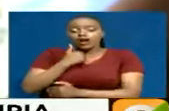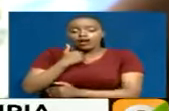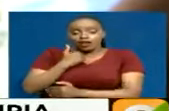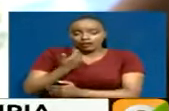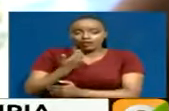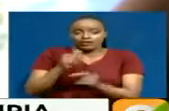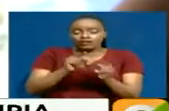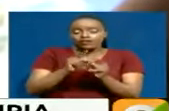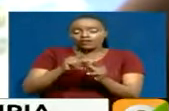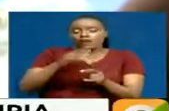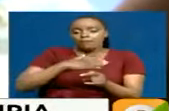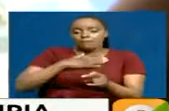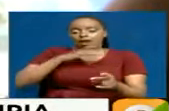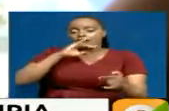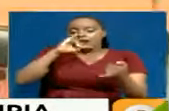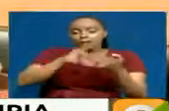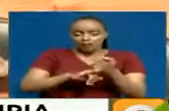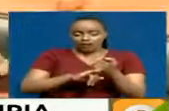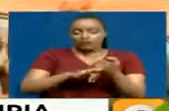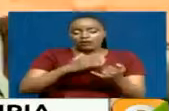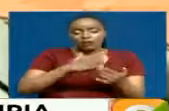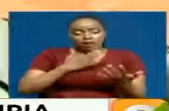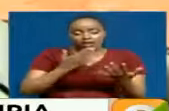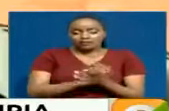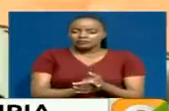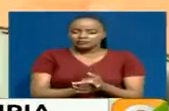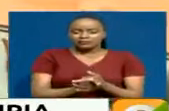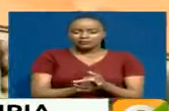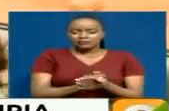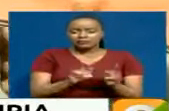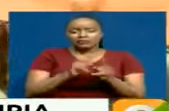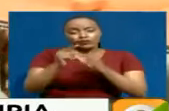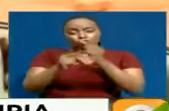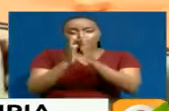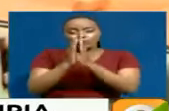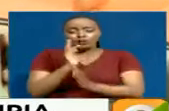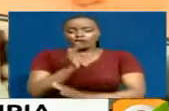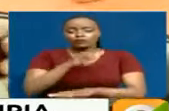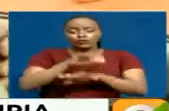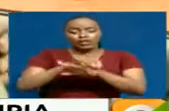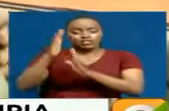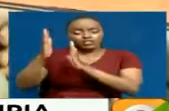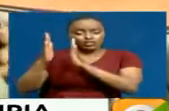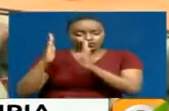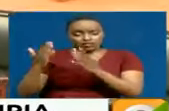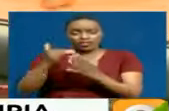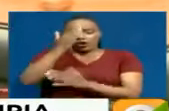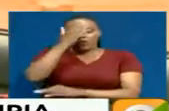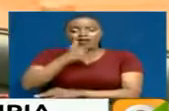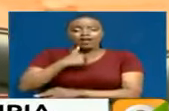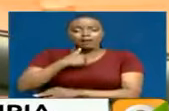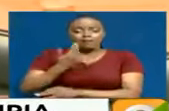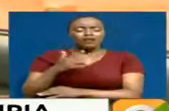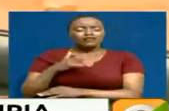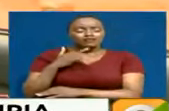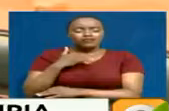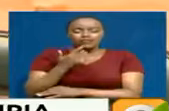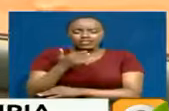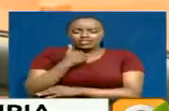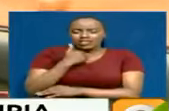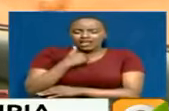na marehemu Joseph Ewata. Musidi hata nanyi kutuombea tupate usalama. Mimi nasikia niko na